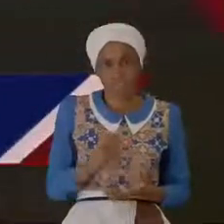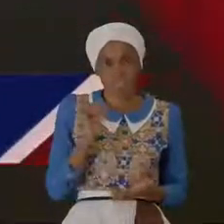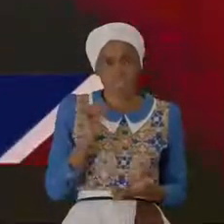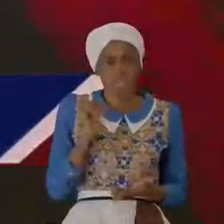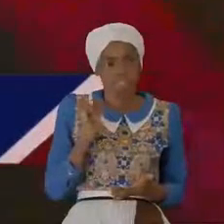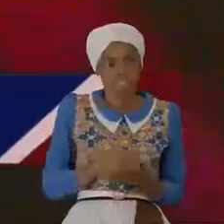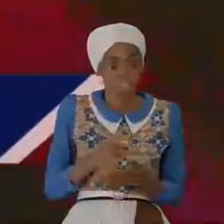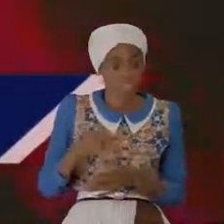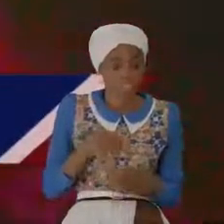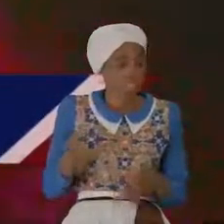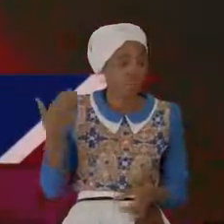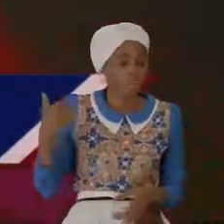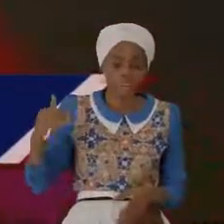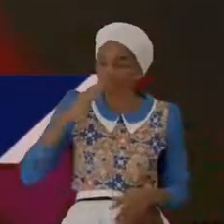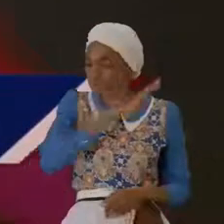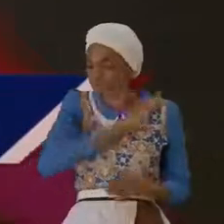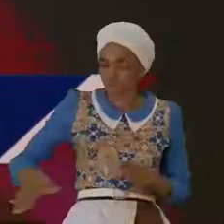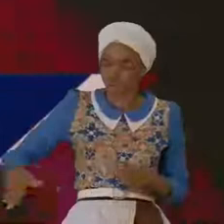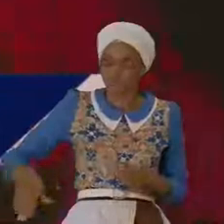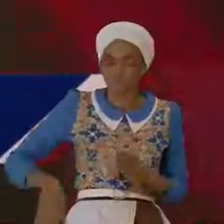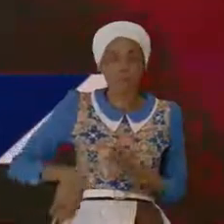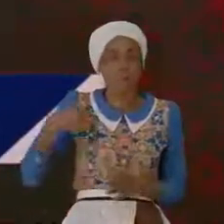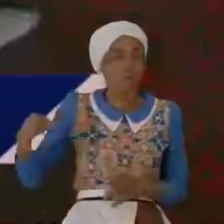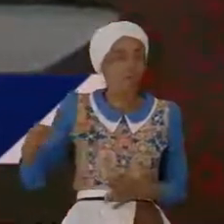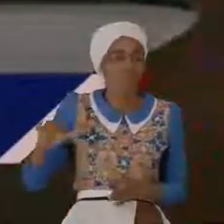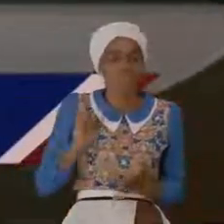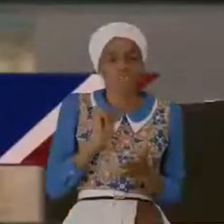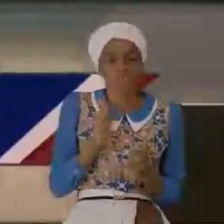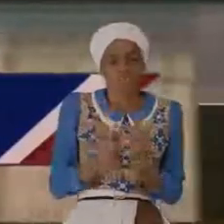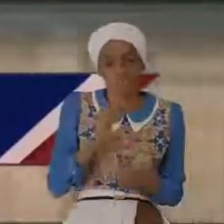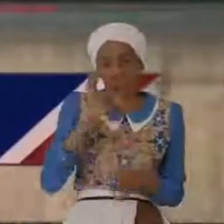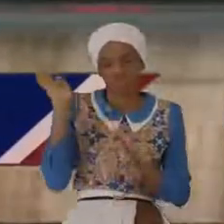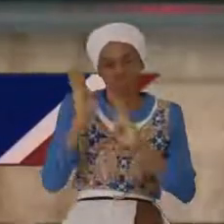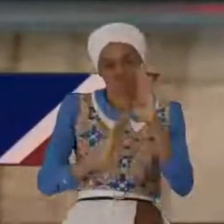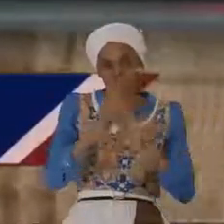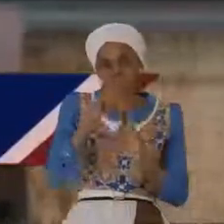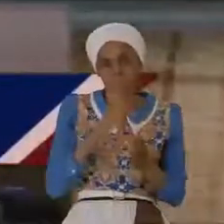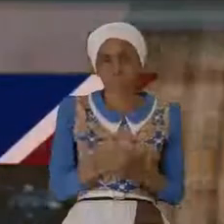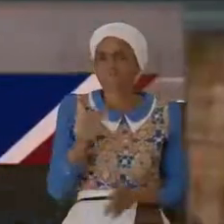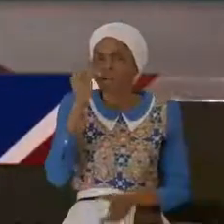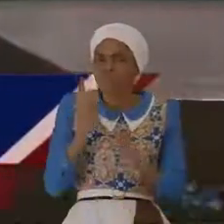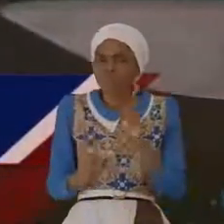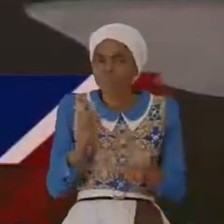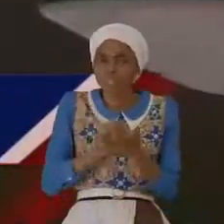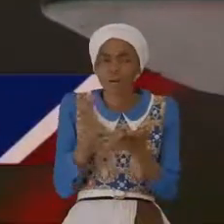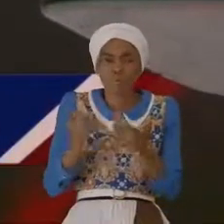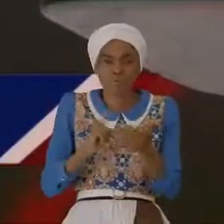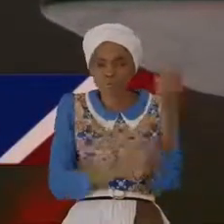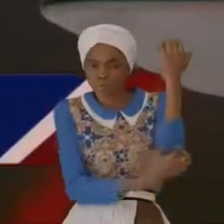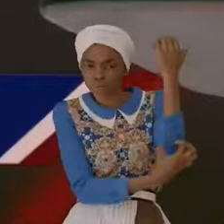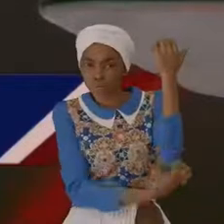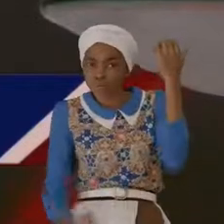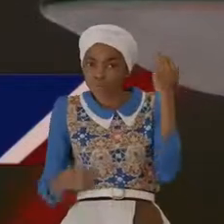Puisse-t-il être retranché ceux qui mettent le trouble parmi vous, ceux qui veulent vous déraciner